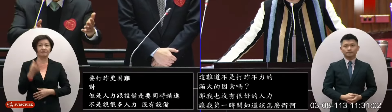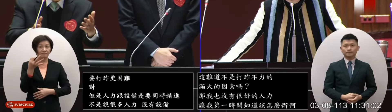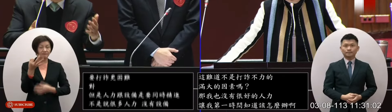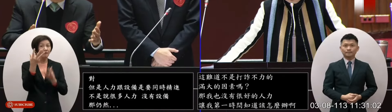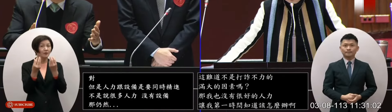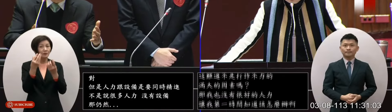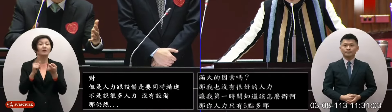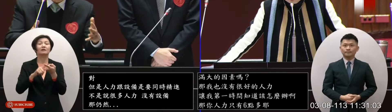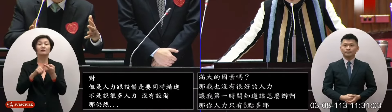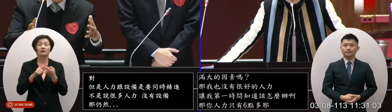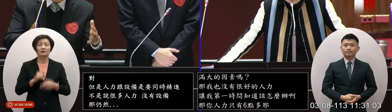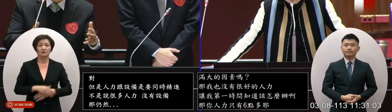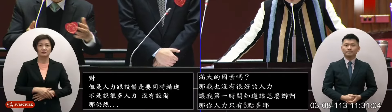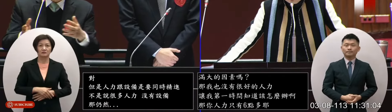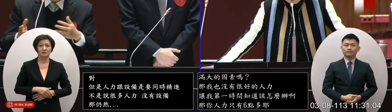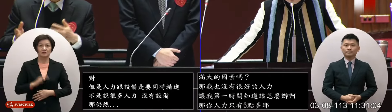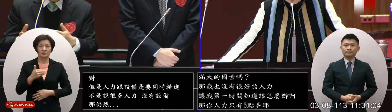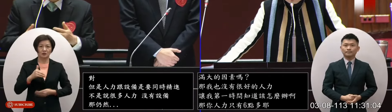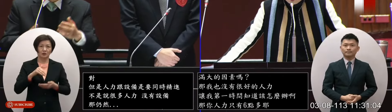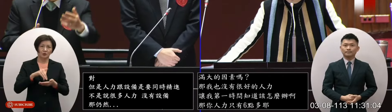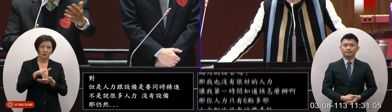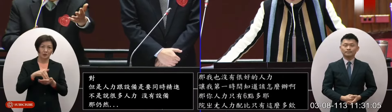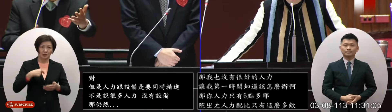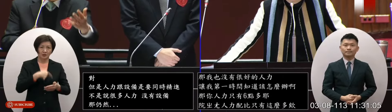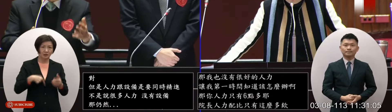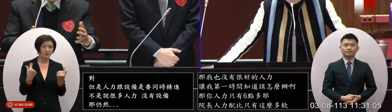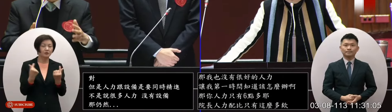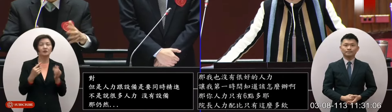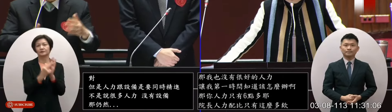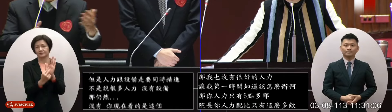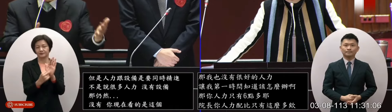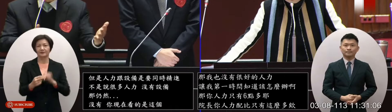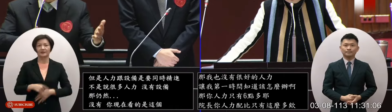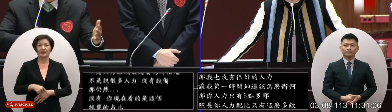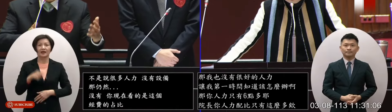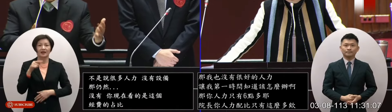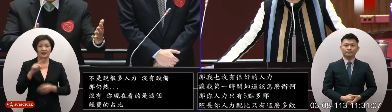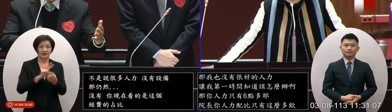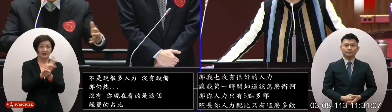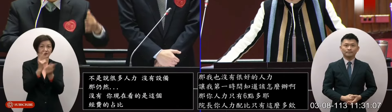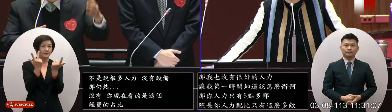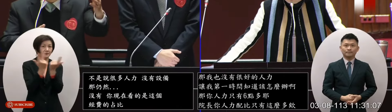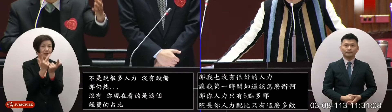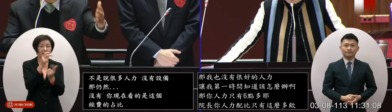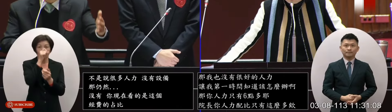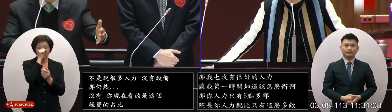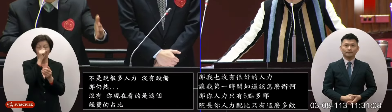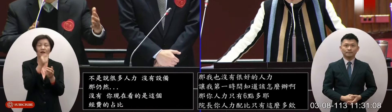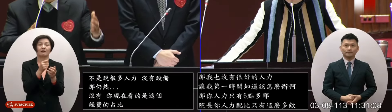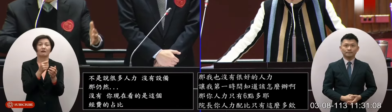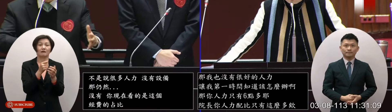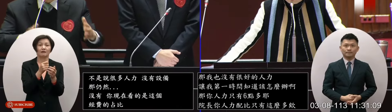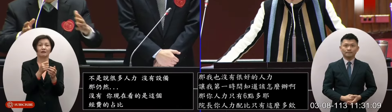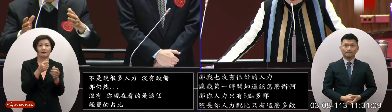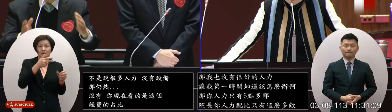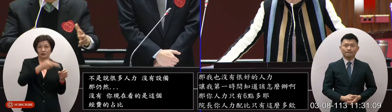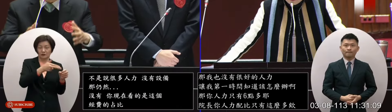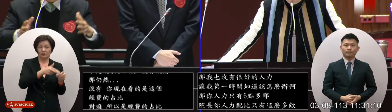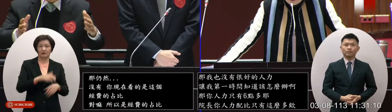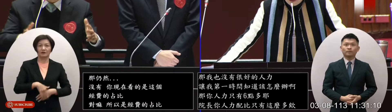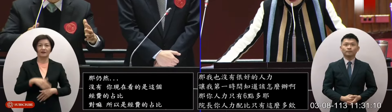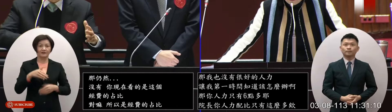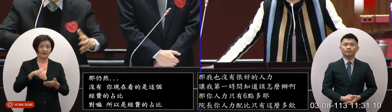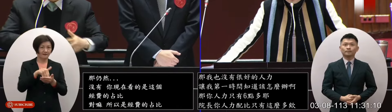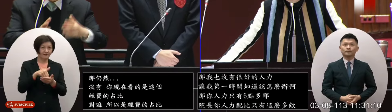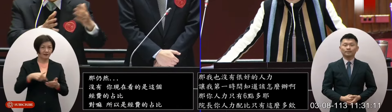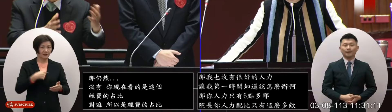占比。那很多的这些软体，像最近我举一个例子，林北好友那一个例子，就是因为我们有很好的软体、很